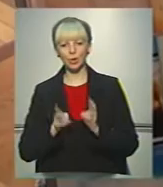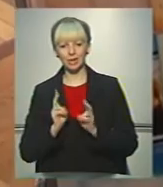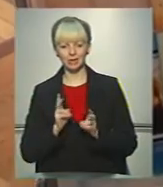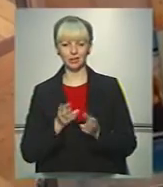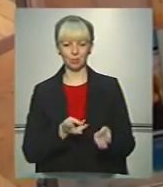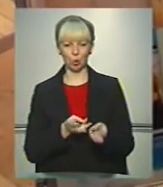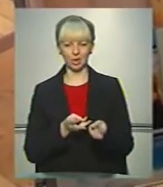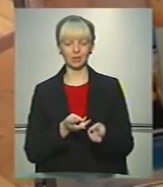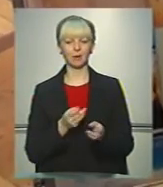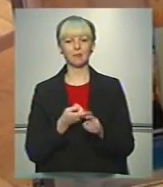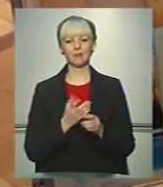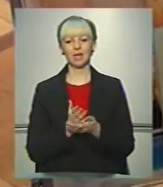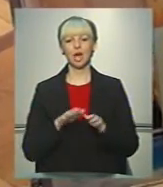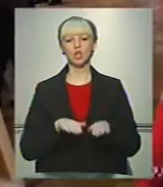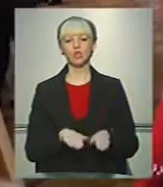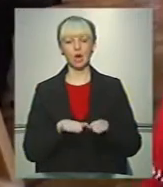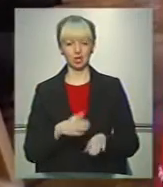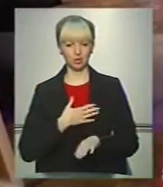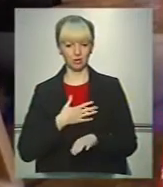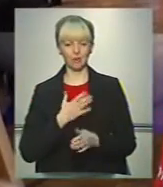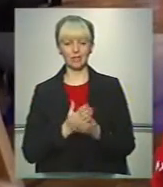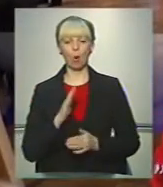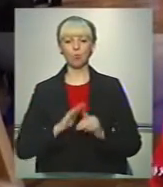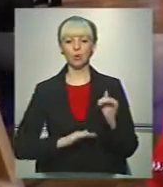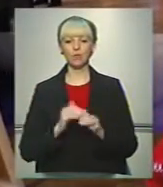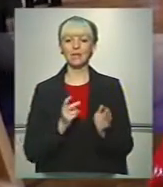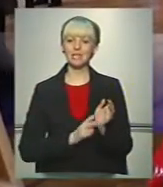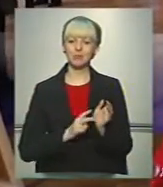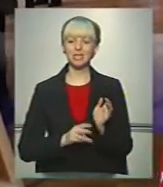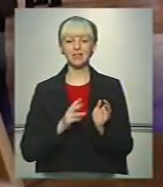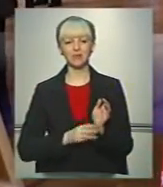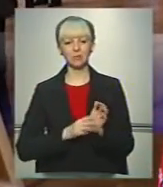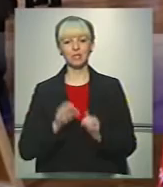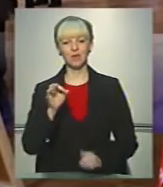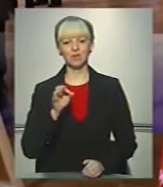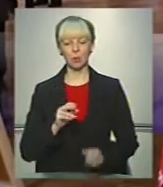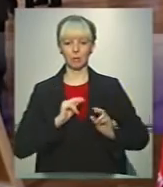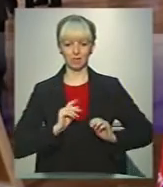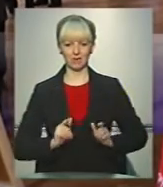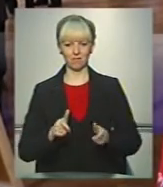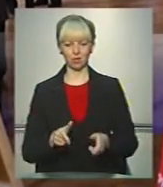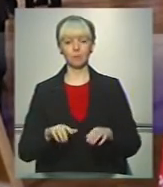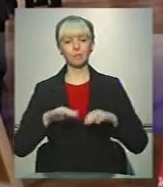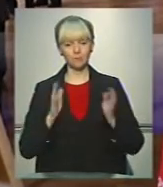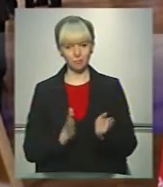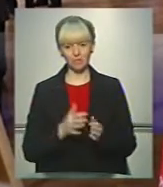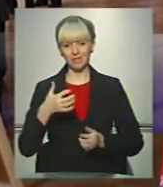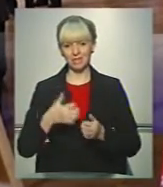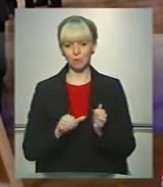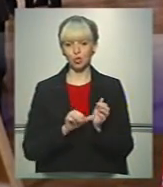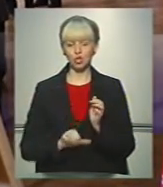є швачки наші. Є професії, які 70-80% працевлаштування. Загалом, в середньому